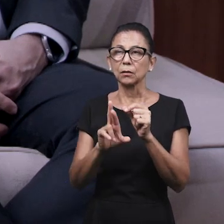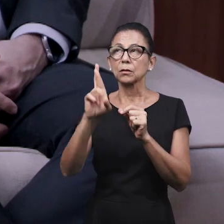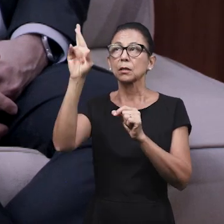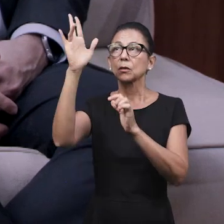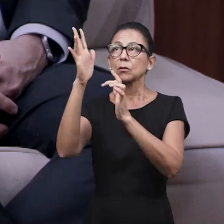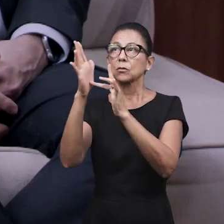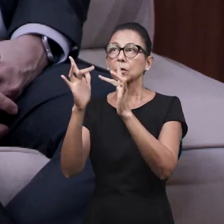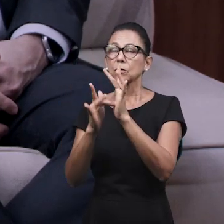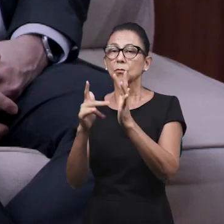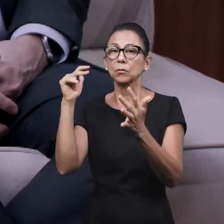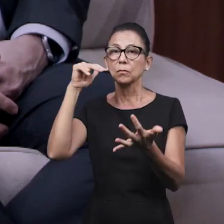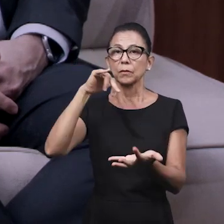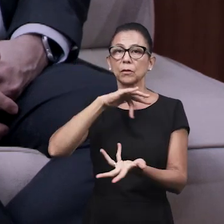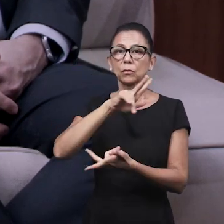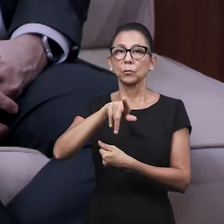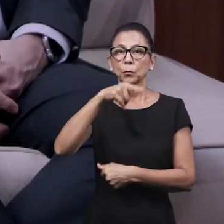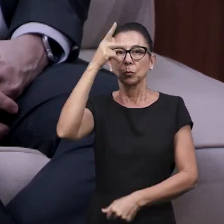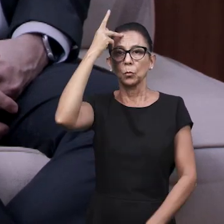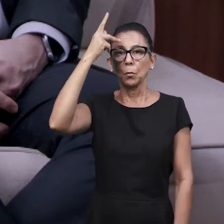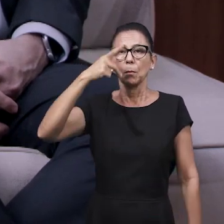monde en chair,